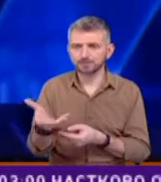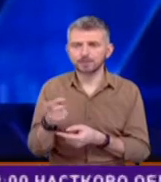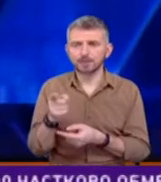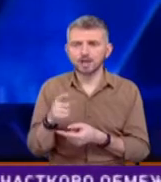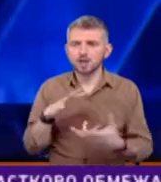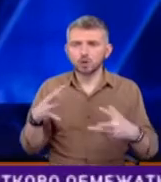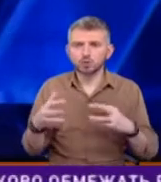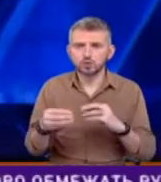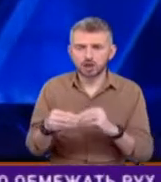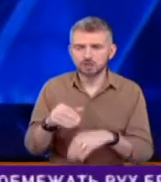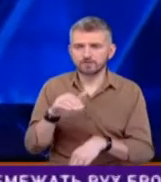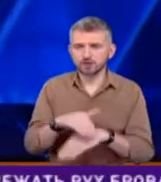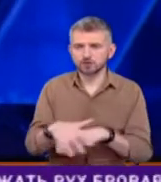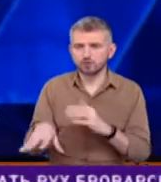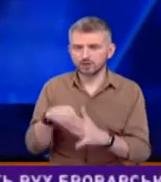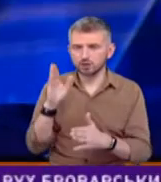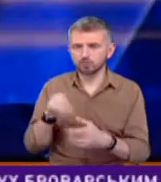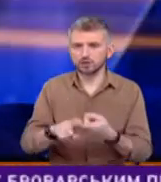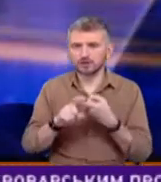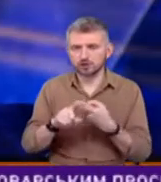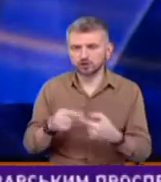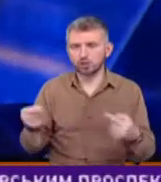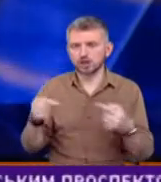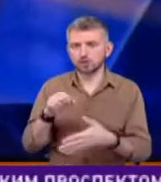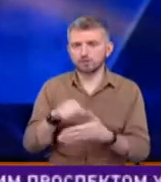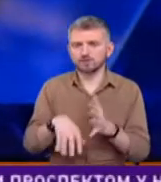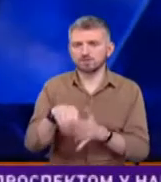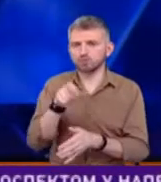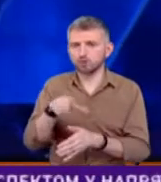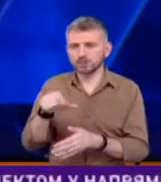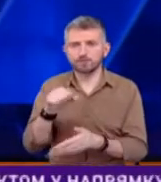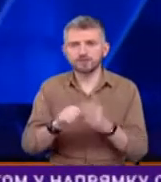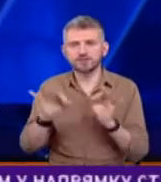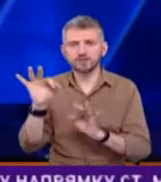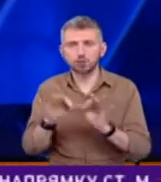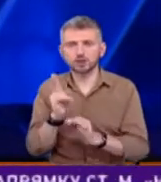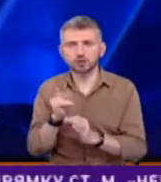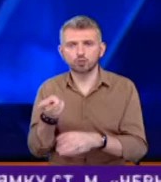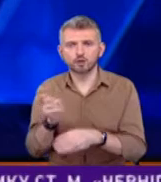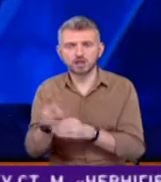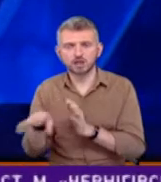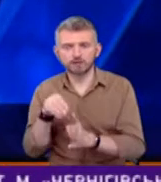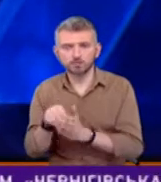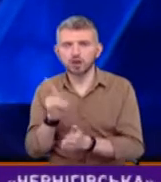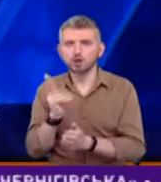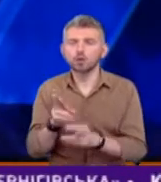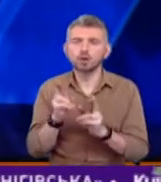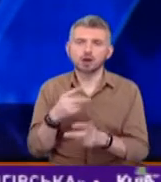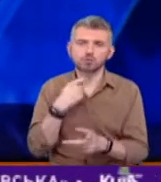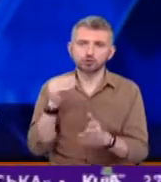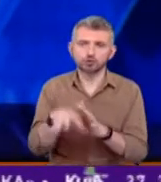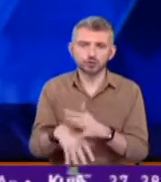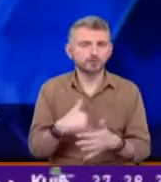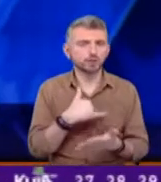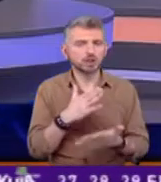точніше, результат фактично виборів буде залежати конкретно від виборців, від відсотка, хто прийде на вибори і хто як проголосує. У